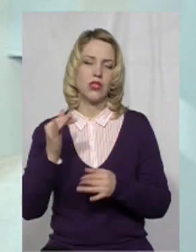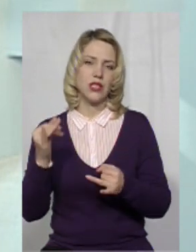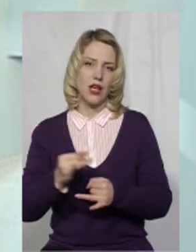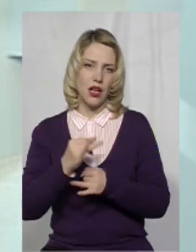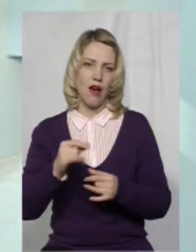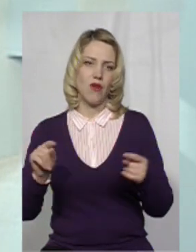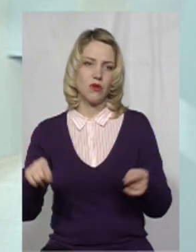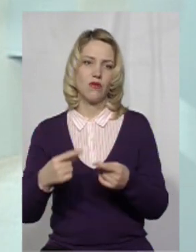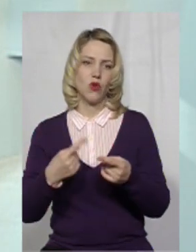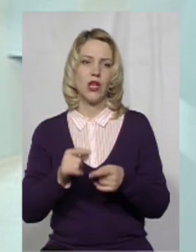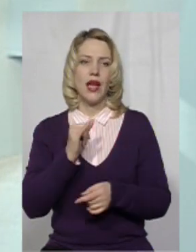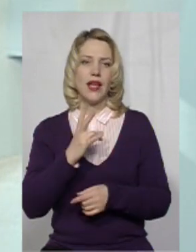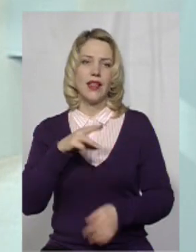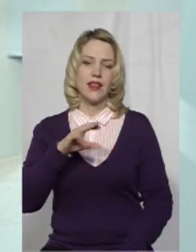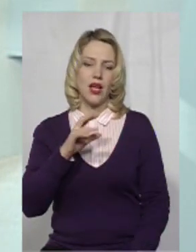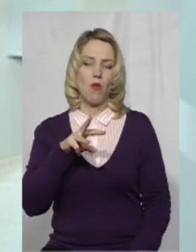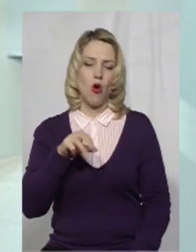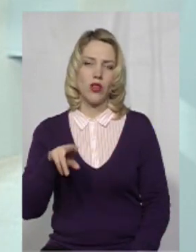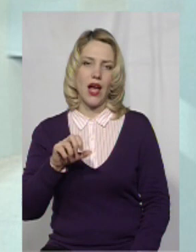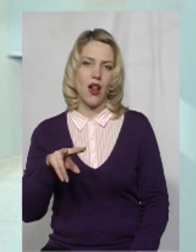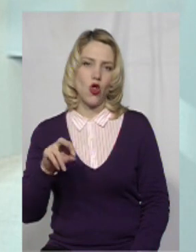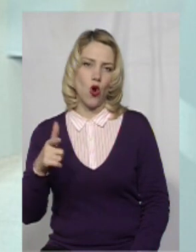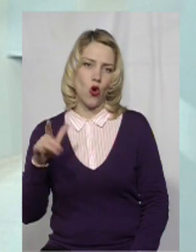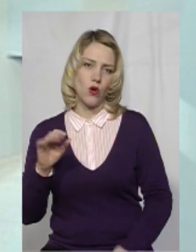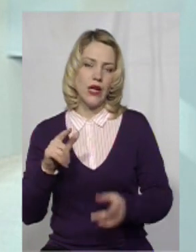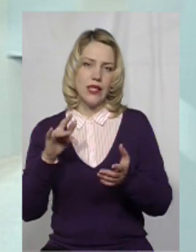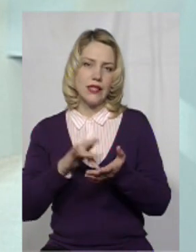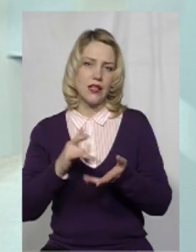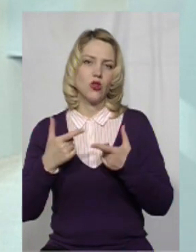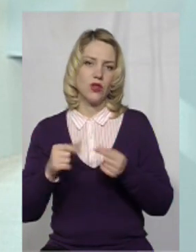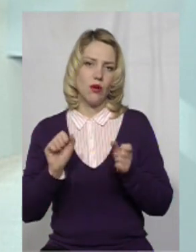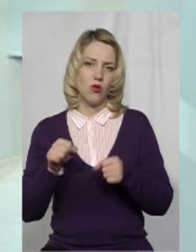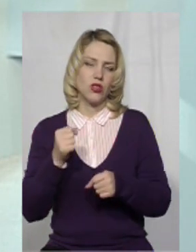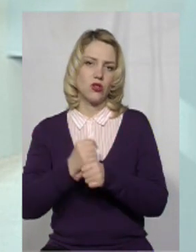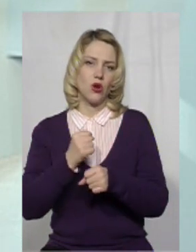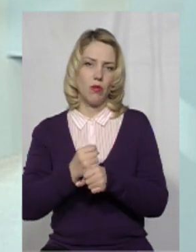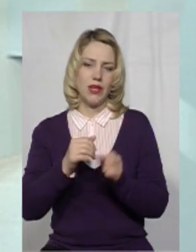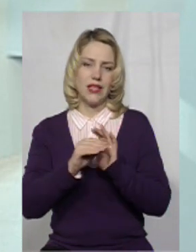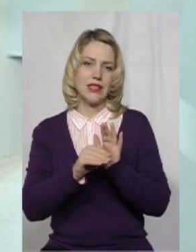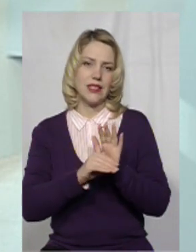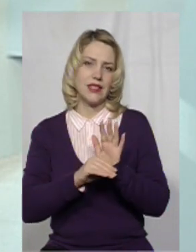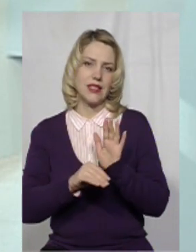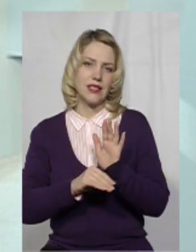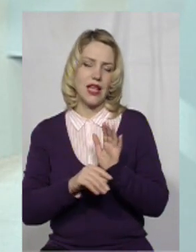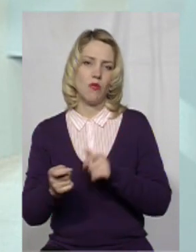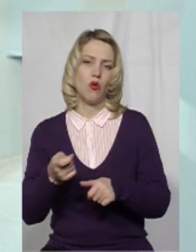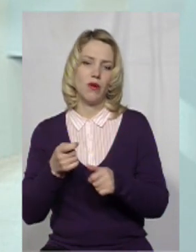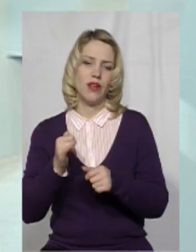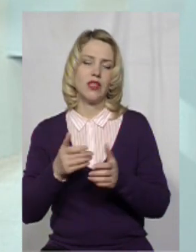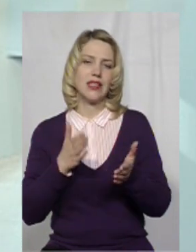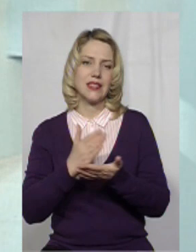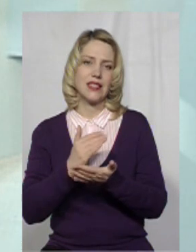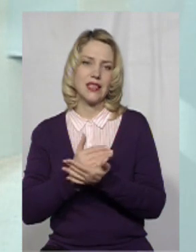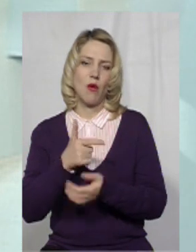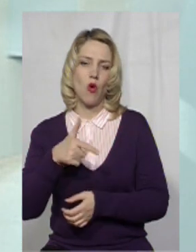такого інтермодального центру, де можна зробити систему управління та всю систему логістики розвинути